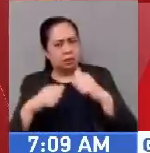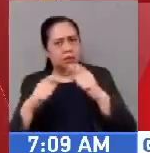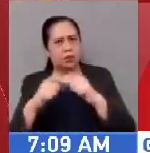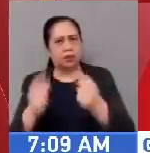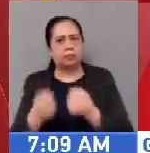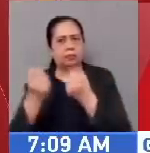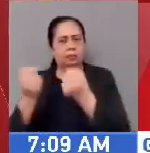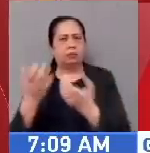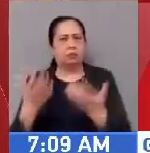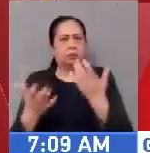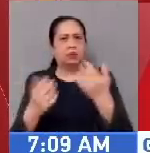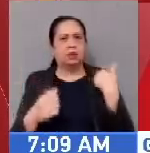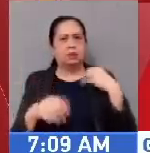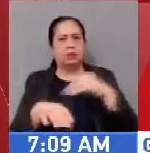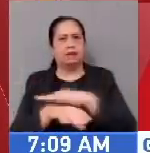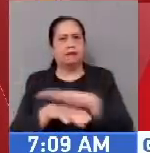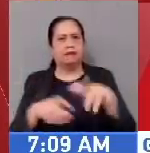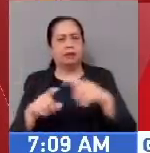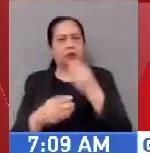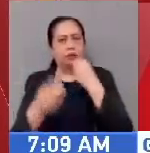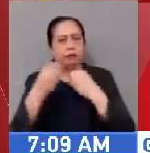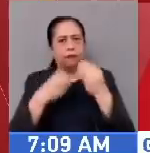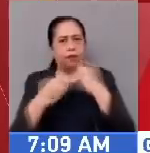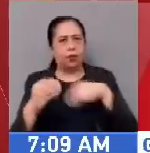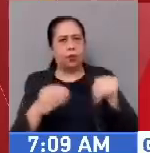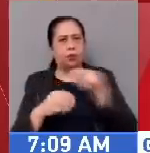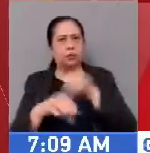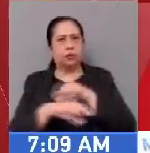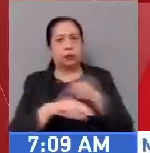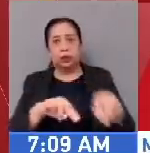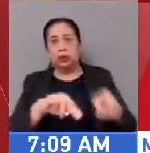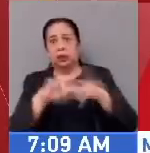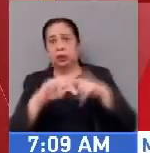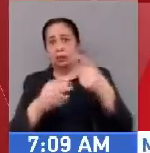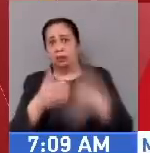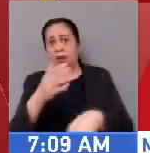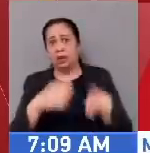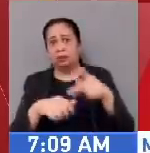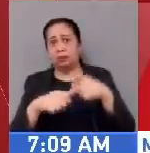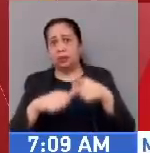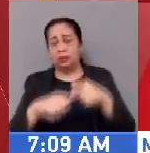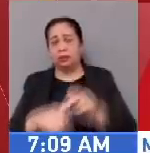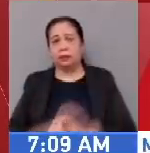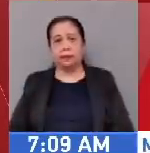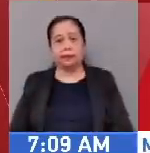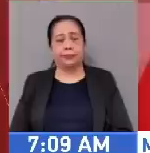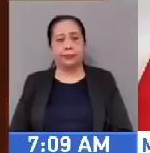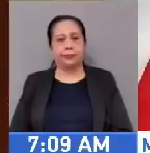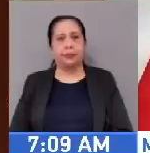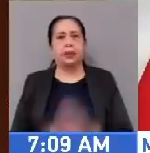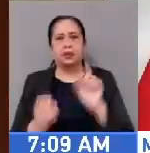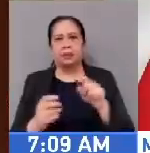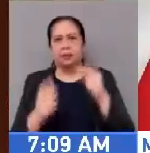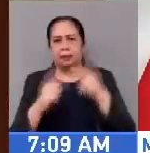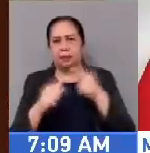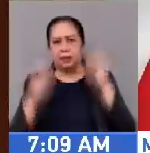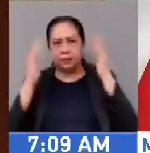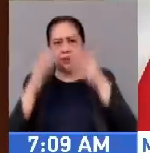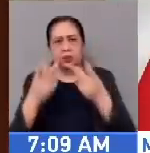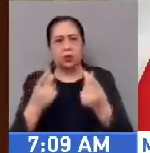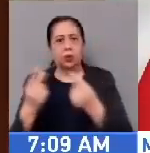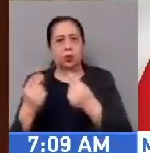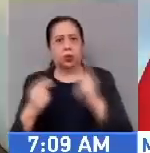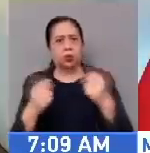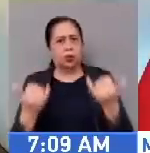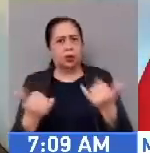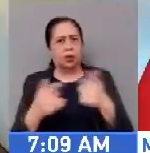ito ng epekto sa food industry dahil siguradong tataas ang presyo ng plastic. Mas dapat daw unahin ang pagpatupad ng mga kasalukuyang batas